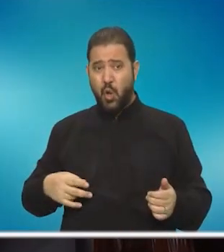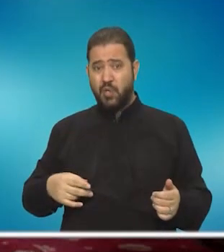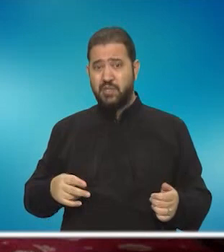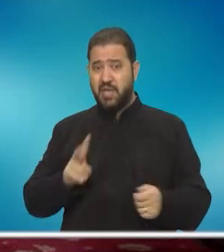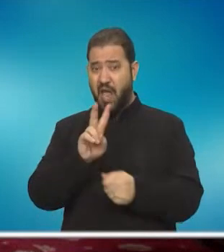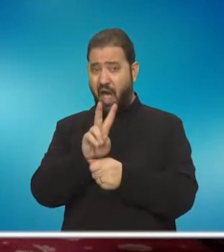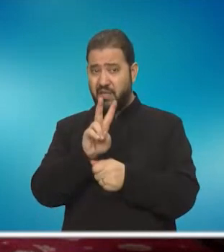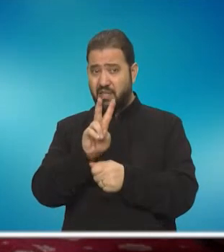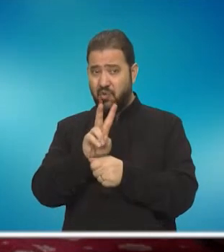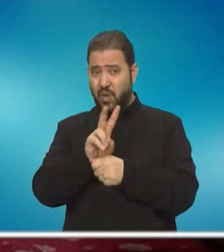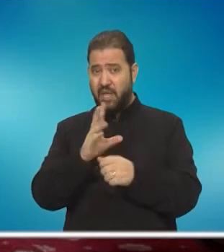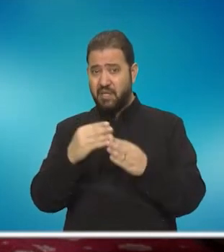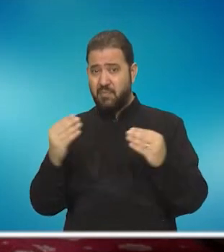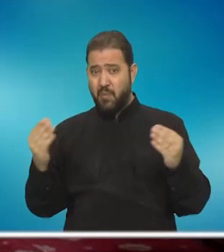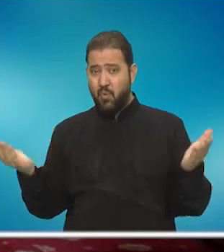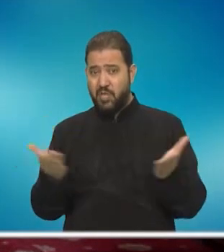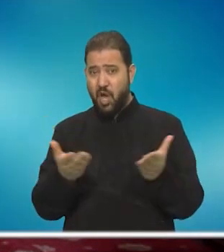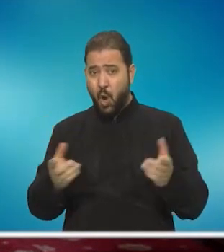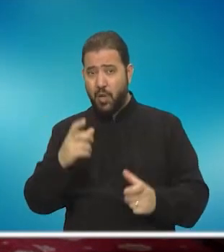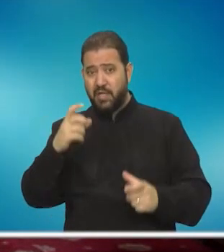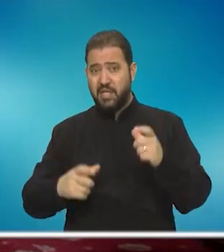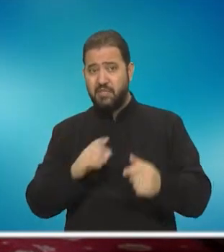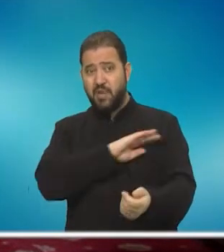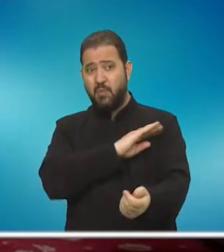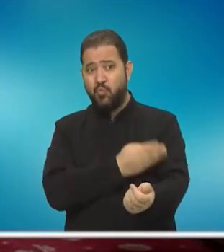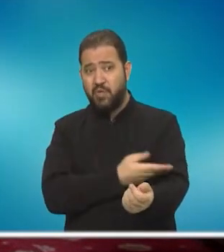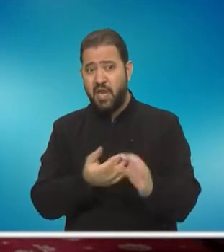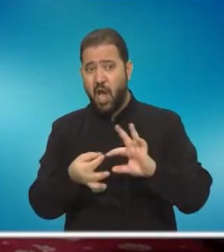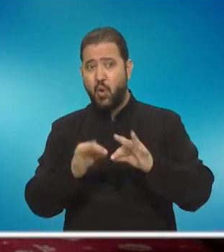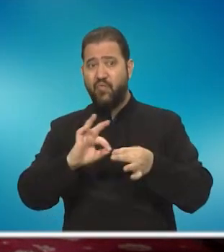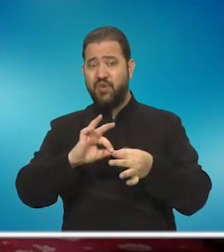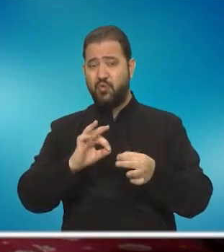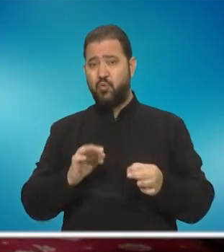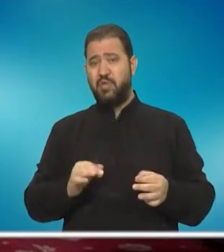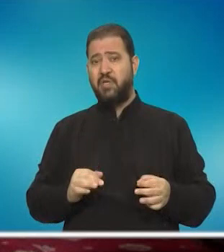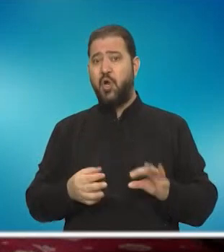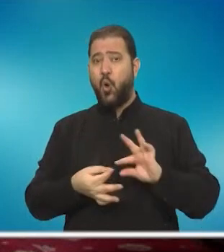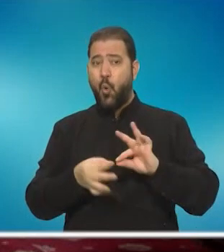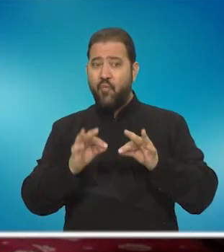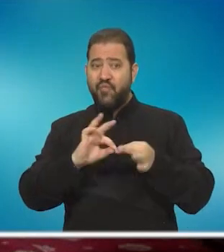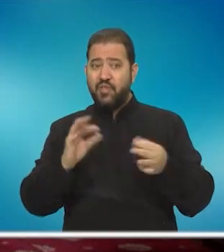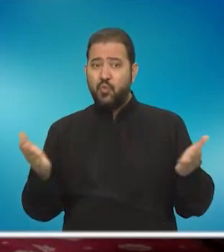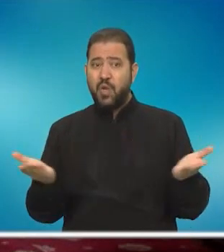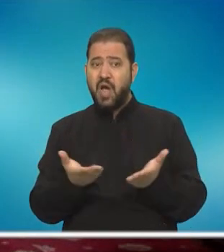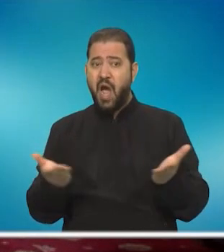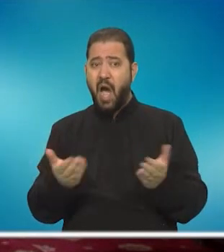ne atenționează de mai multe ori despre puterea cuvântului. Cuvântul